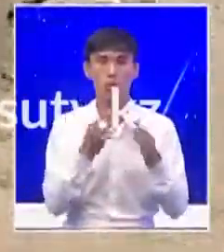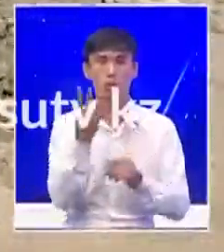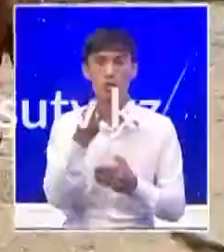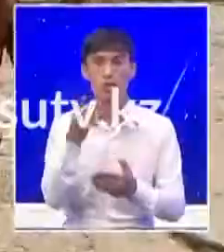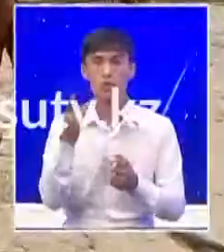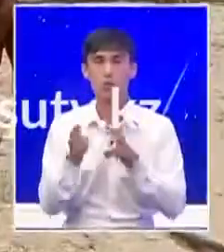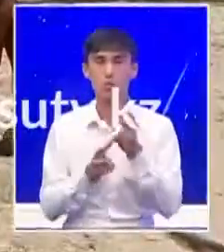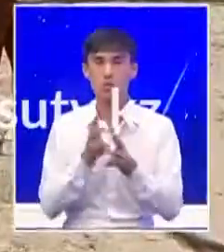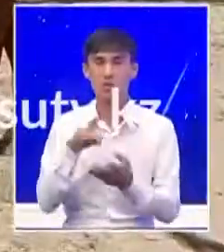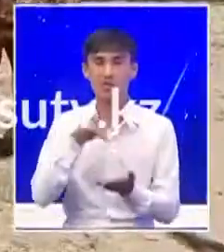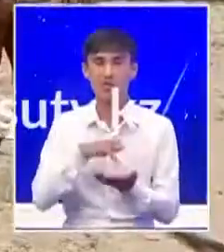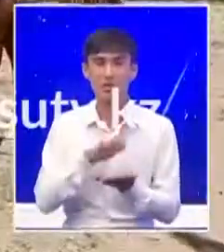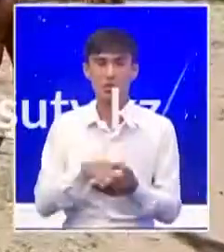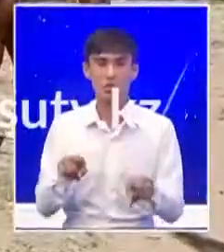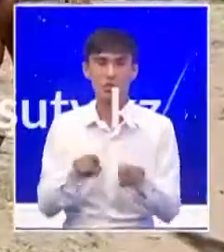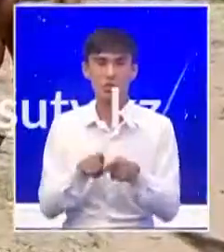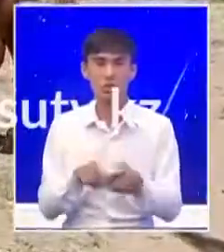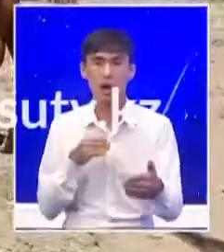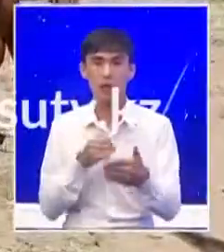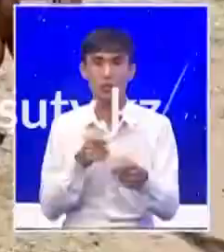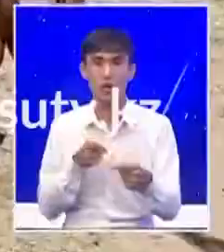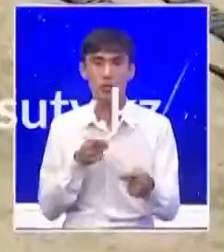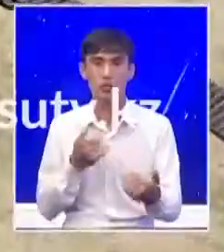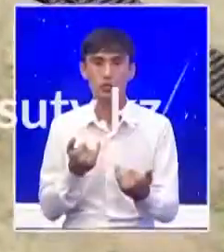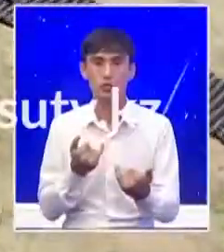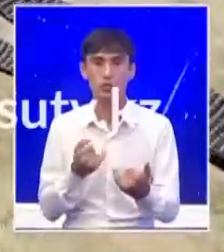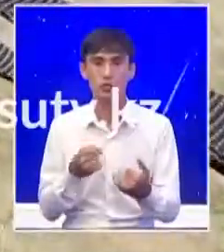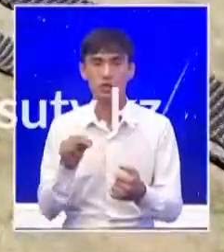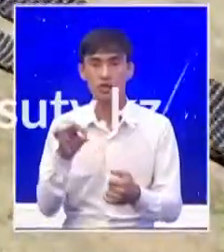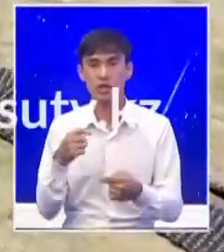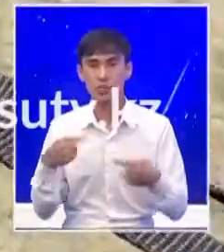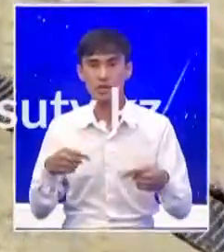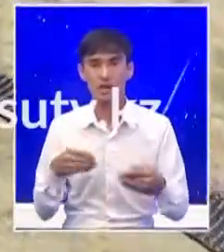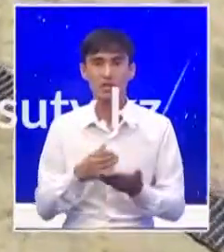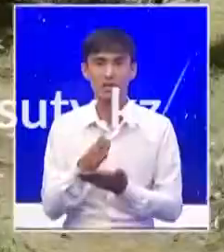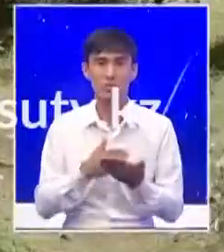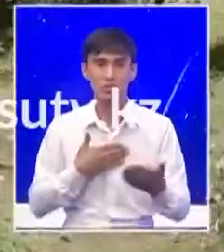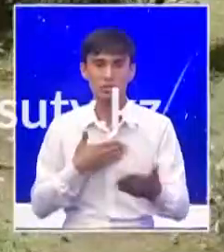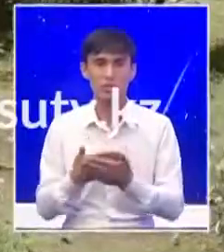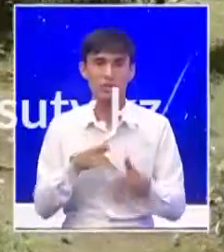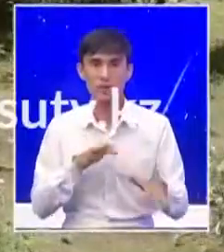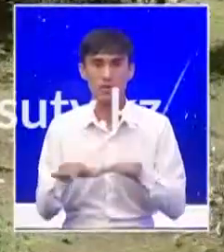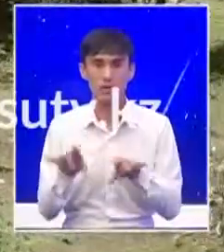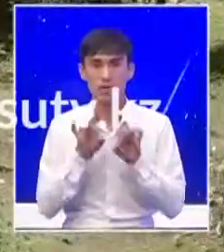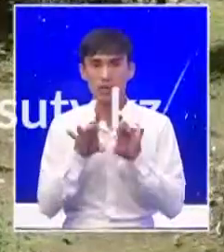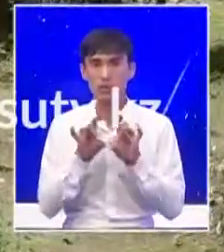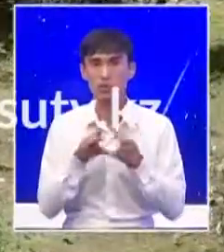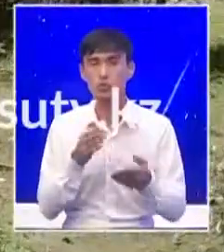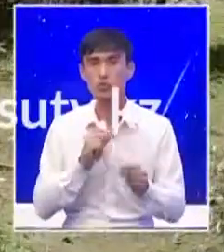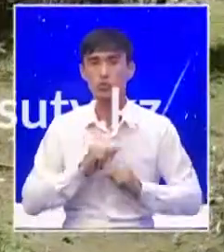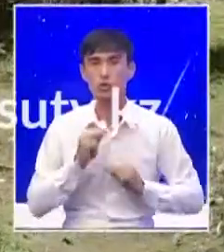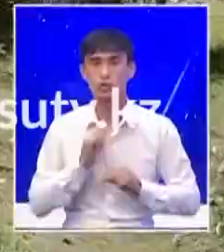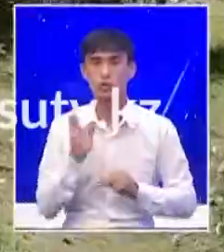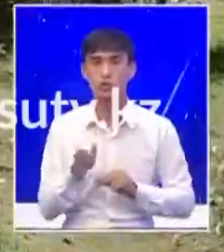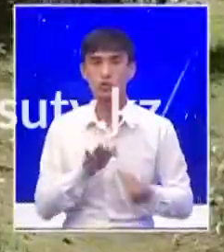тіркелген. Осындай жағдайлардың алдын алу үшін төтенше жағдайлар мамандары мен басқа да қызметтер қарқынды профилактикалық түсіндіру жұмыстарын жүргізуде.